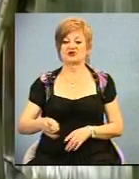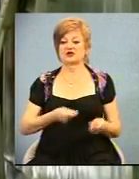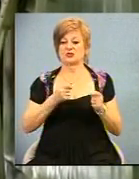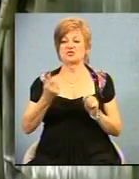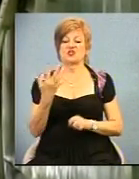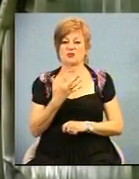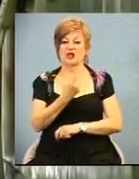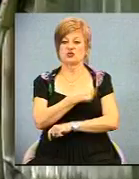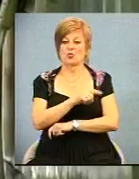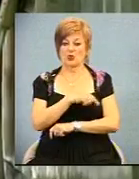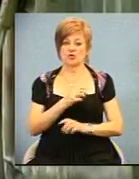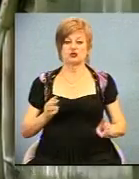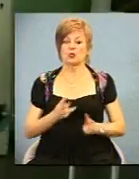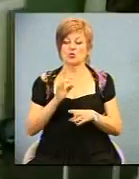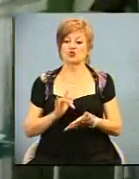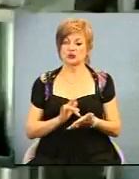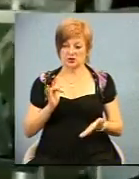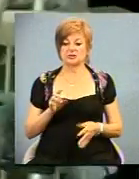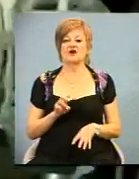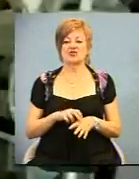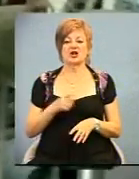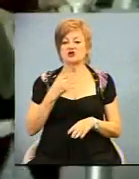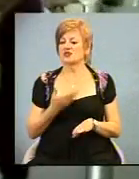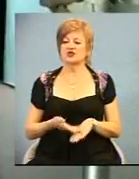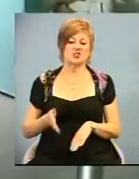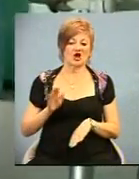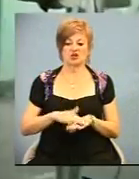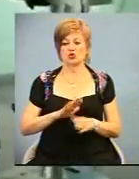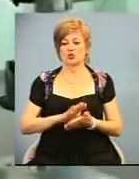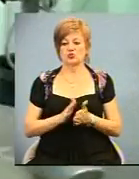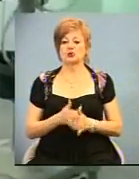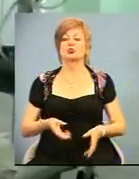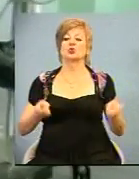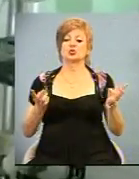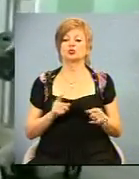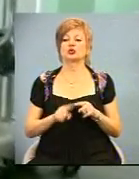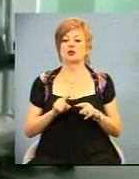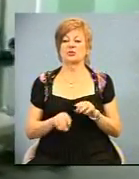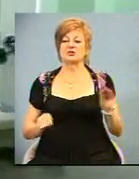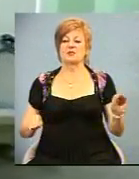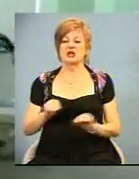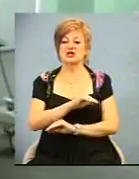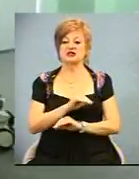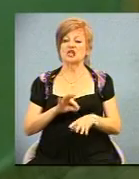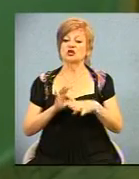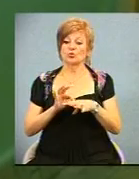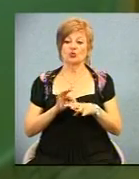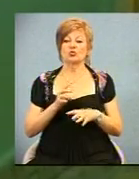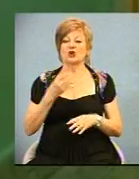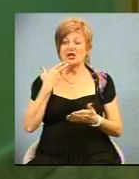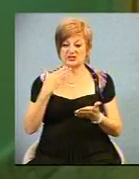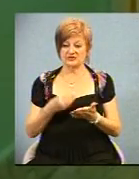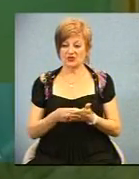центру, що в 5-й лікарні. Лікарі зазначають, дитина у важкому стані, потребує термінової пересадки шкіри, оскільки власна майже